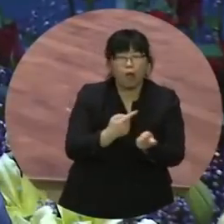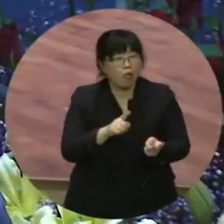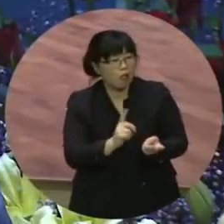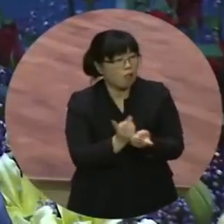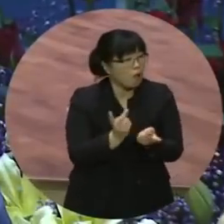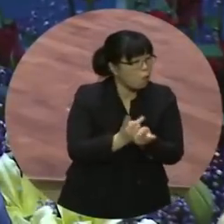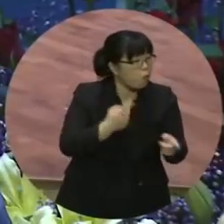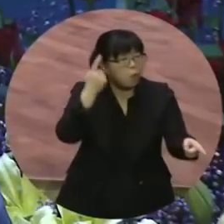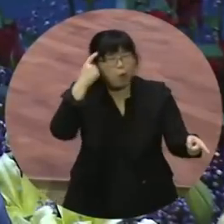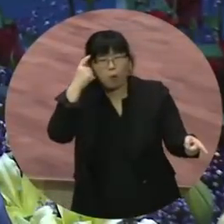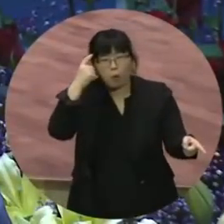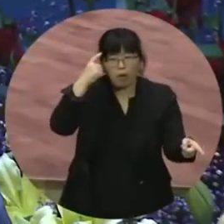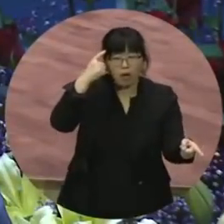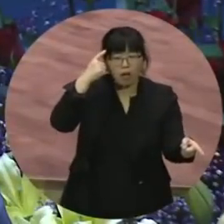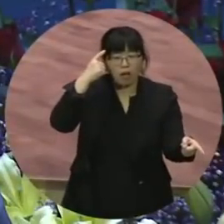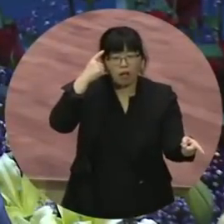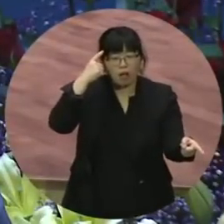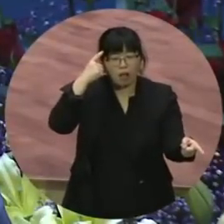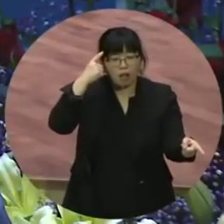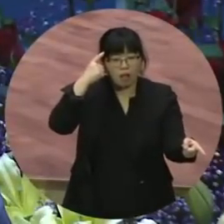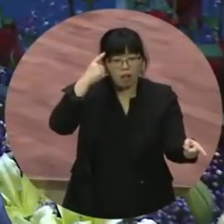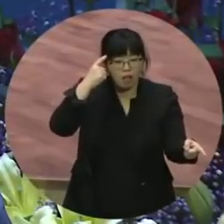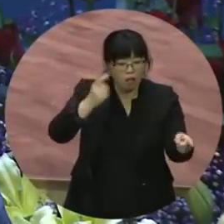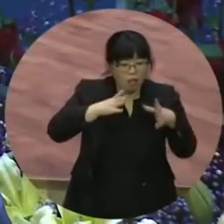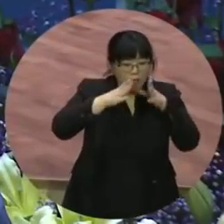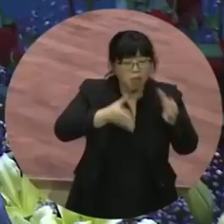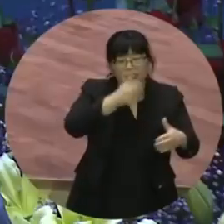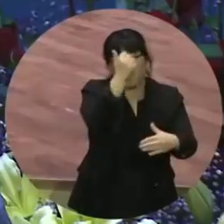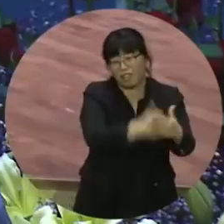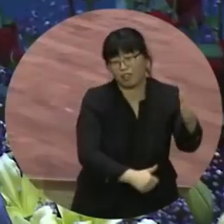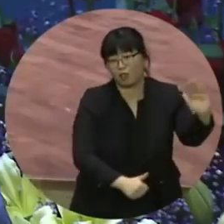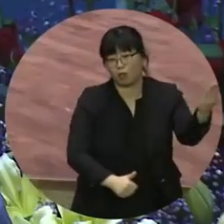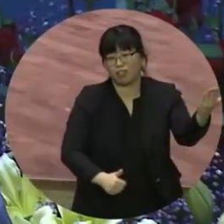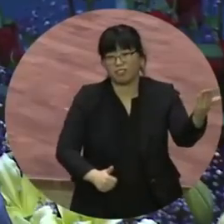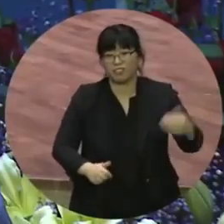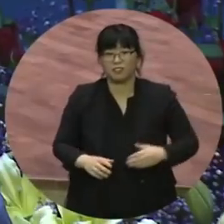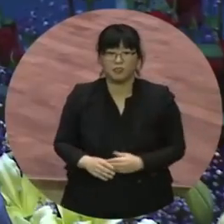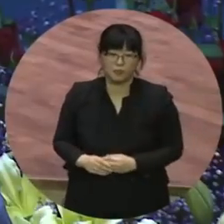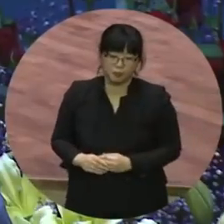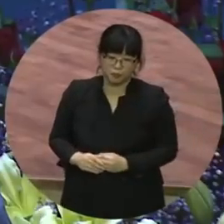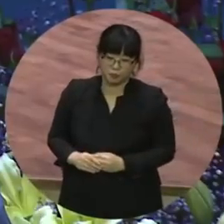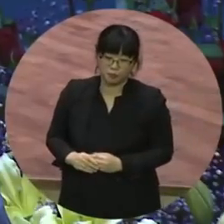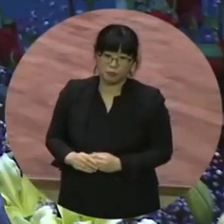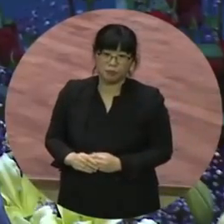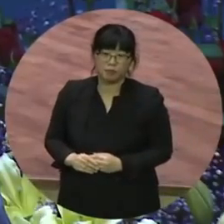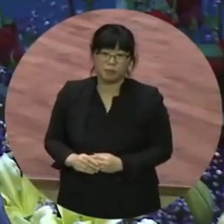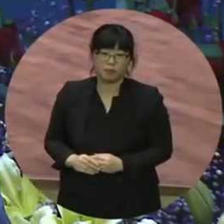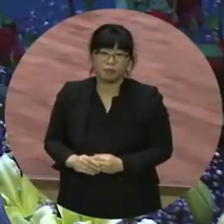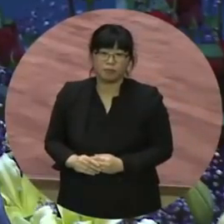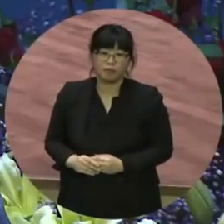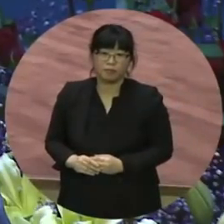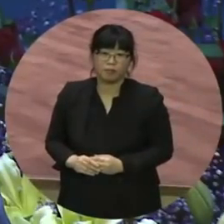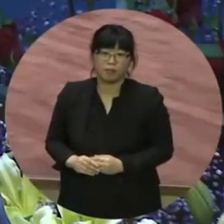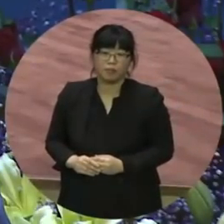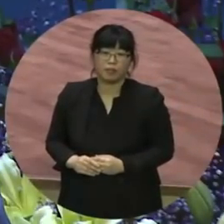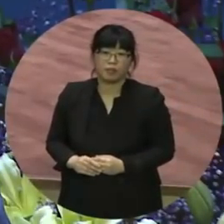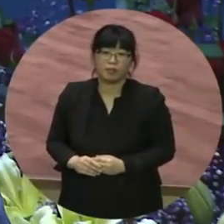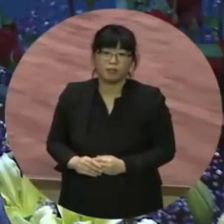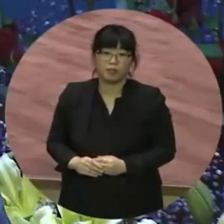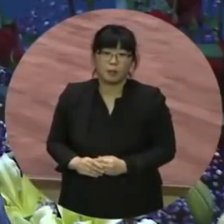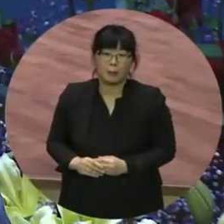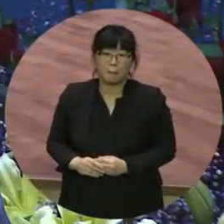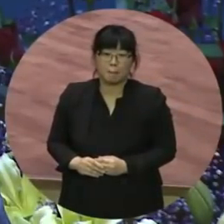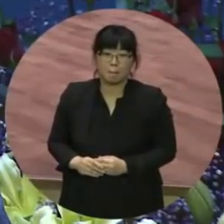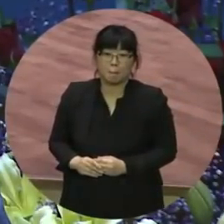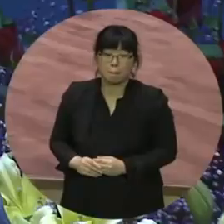오늘 본문에 하나님께서 아브라함을 시험하시는 것은요, 한마디로 절대 믿음에 대한 테스트를 진행하고 있는 겁니다. 절대